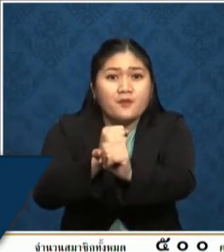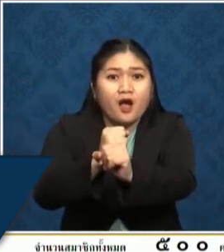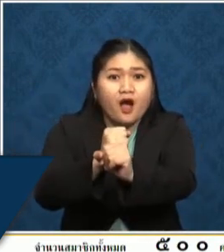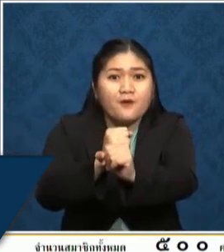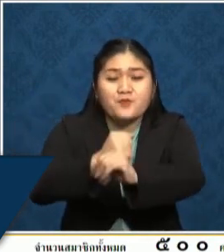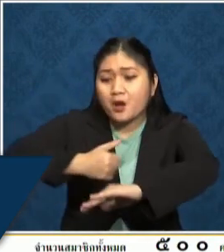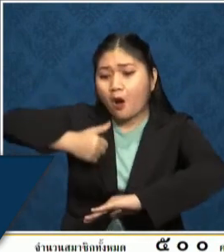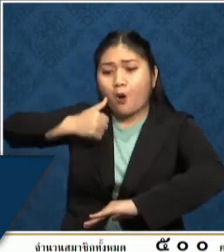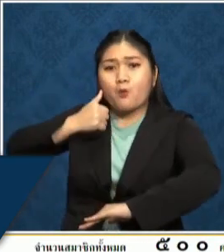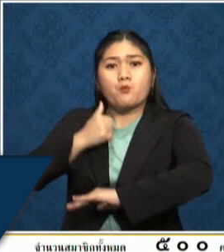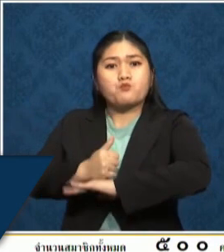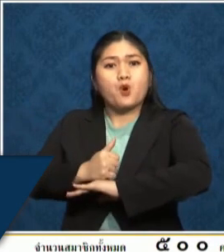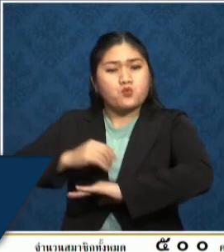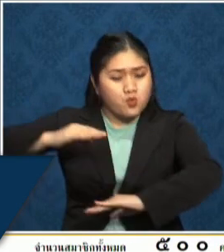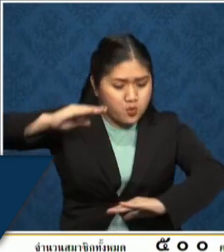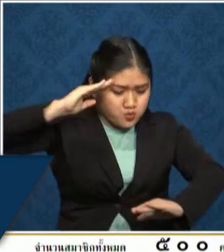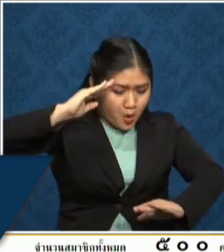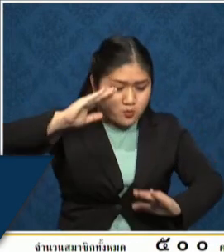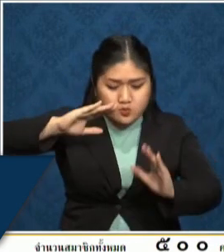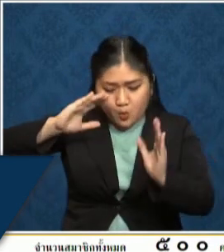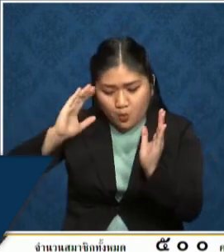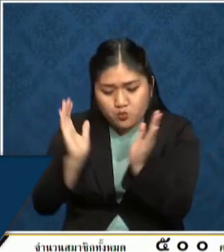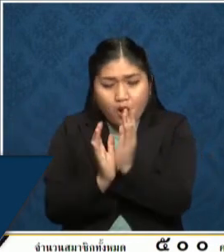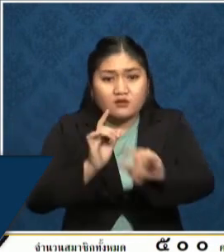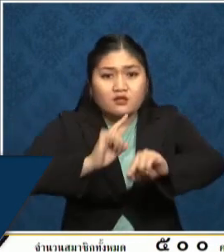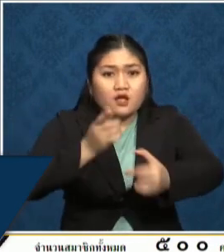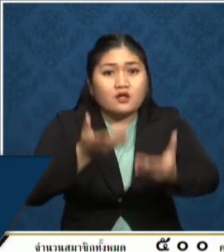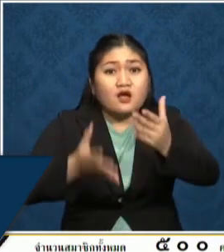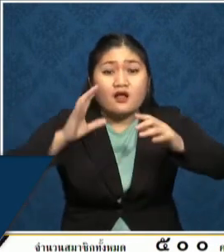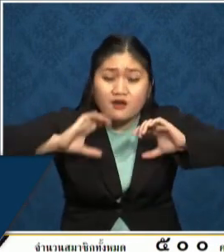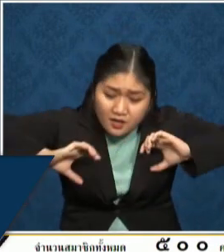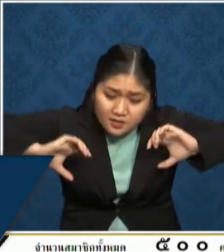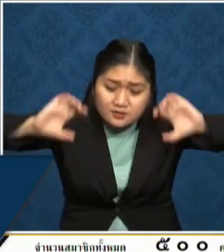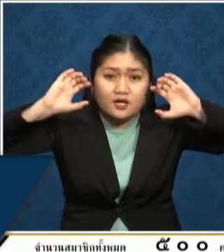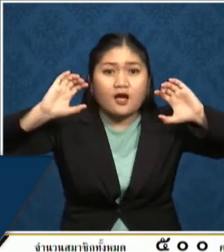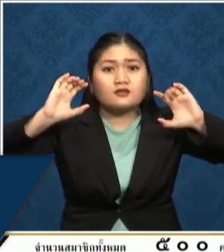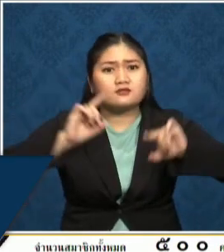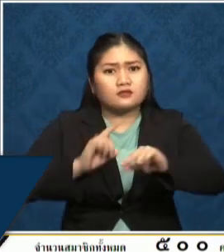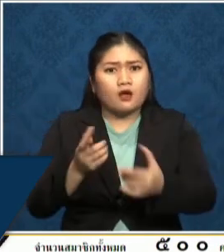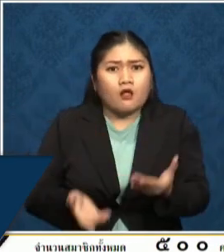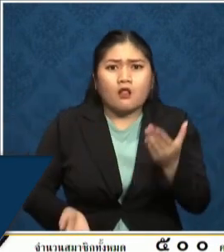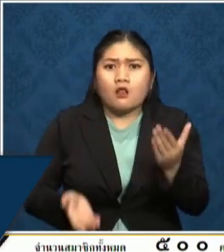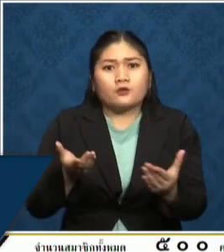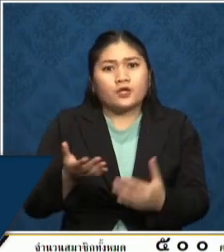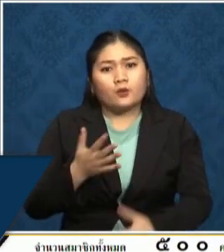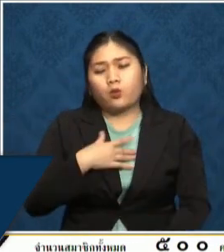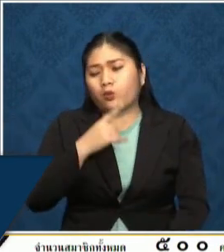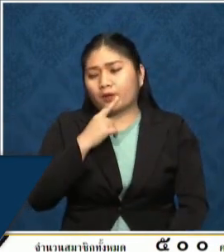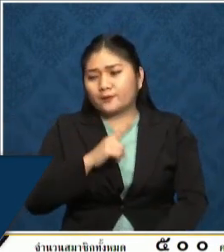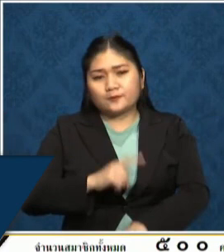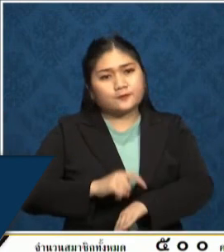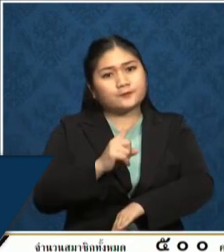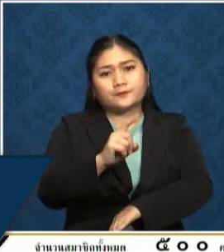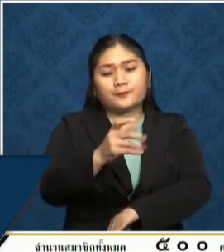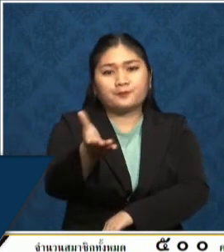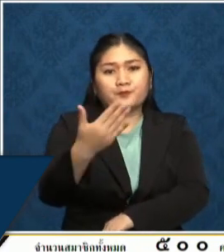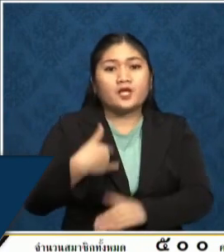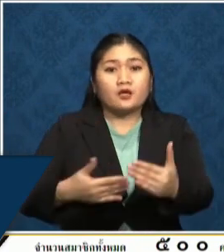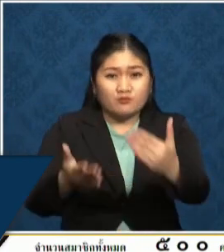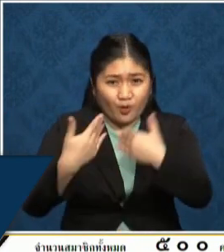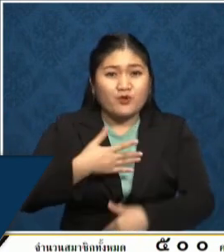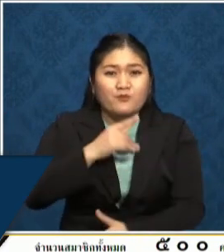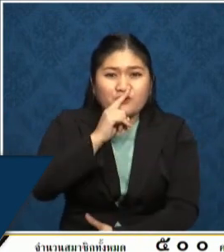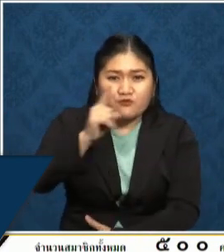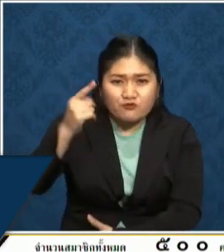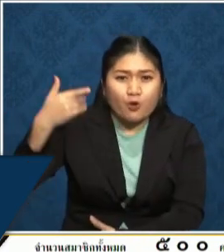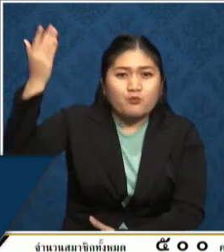ในอำเภอรผู้กำกับสถานีตำรวจหรือข้าราชการที่ไประเมิด ผมไม่มเวลาจะพูดถงนะครับผมกมีเรื่องร้อง